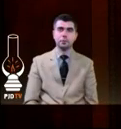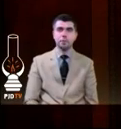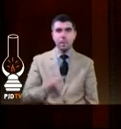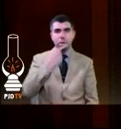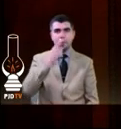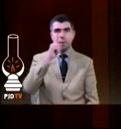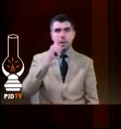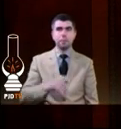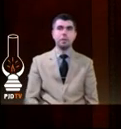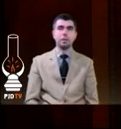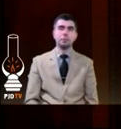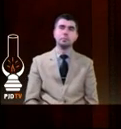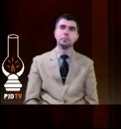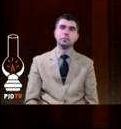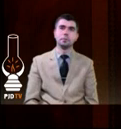بسم الله الرحمن الرحيم.